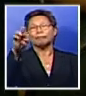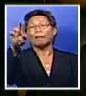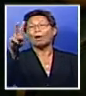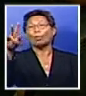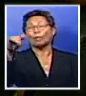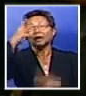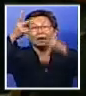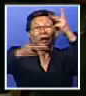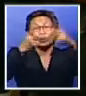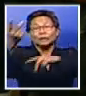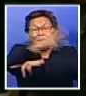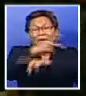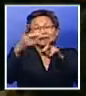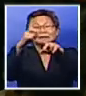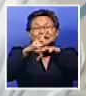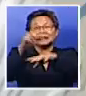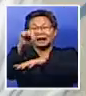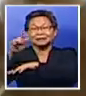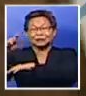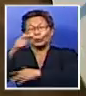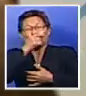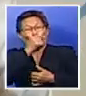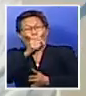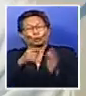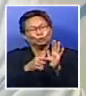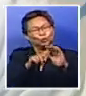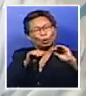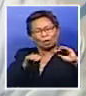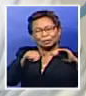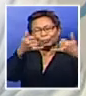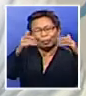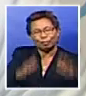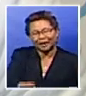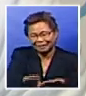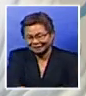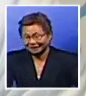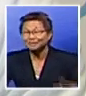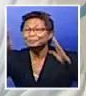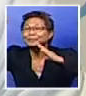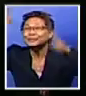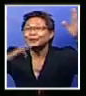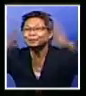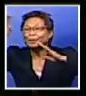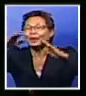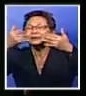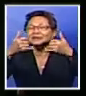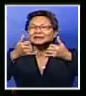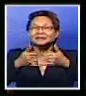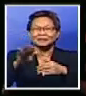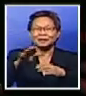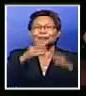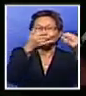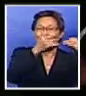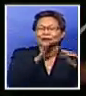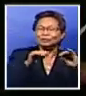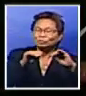lawatan 3 hari di Asia Tenggara jelas teruja untuk memberi tunjuk ajar kepada pemain cilik tempatan. Sebagai pemain profesional, beliau akan